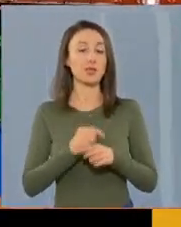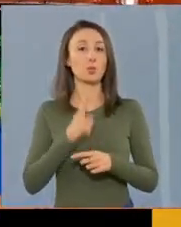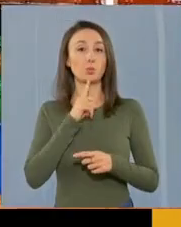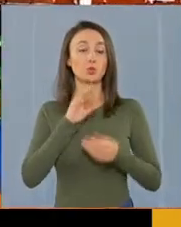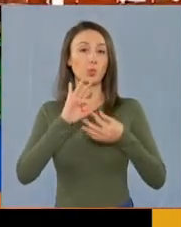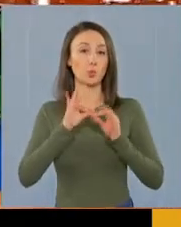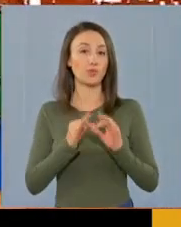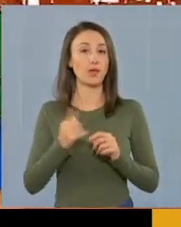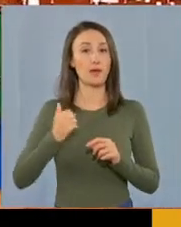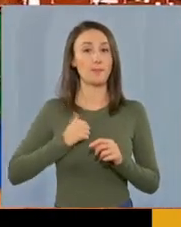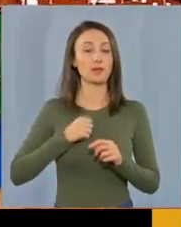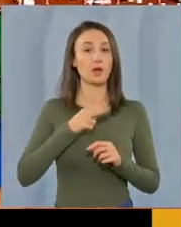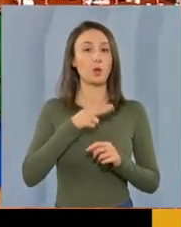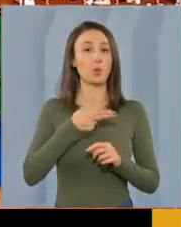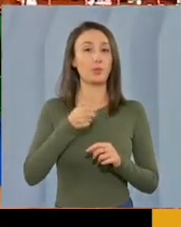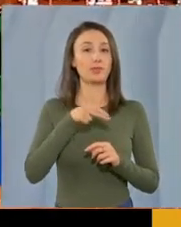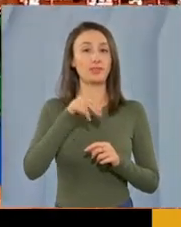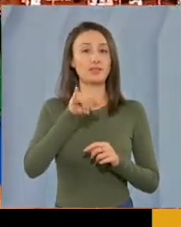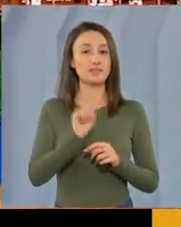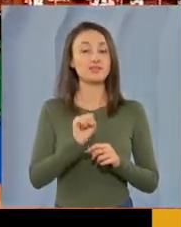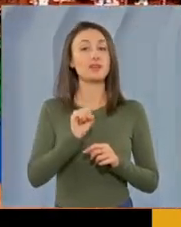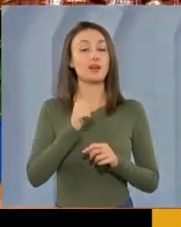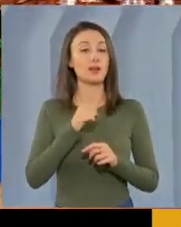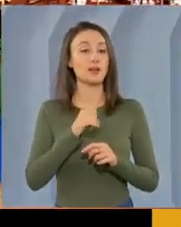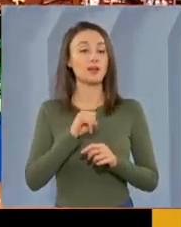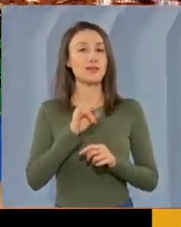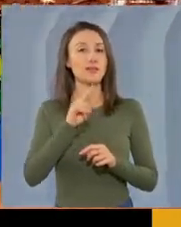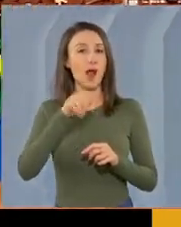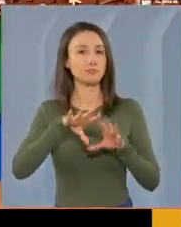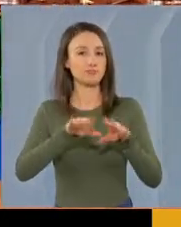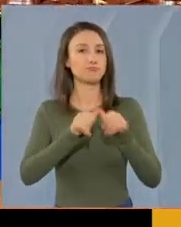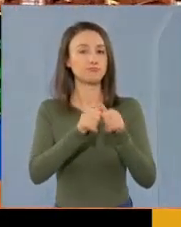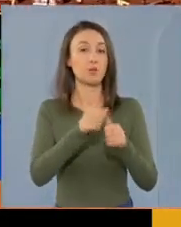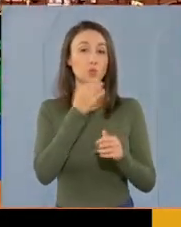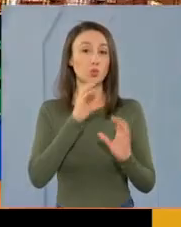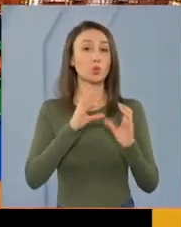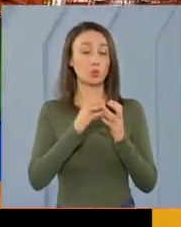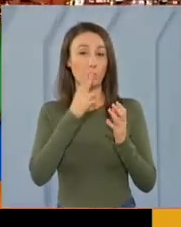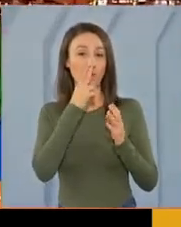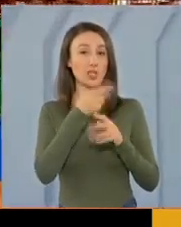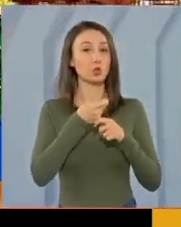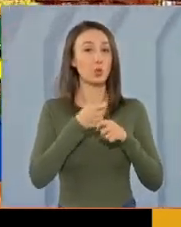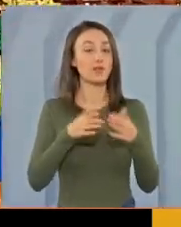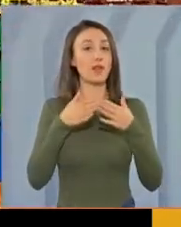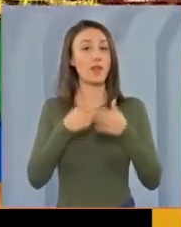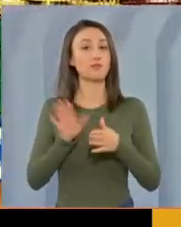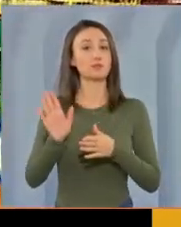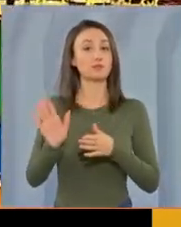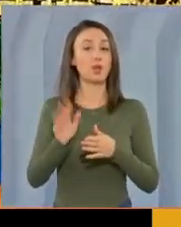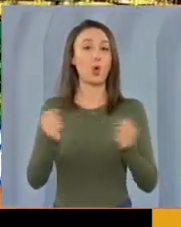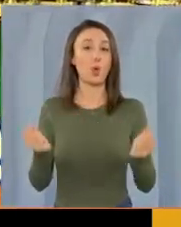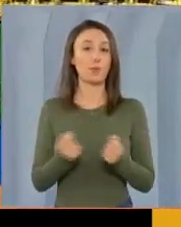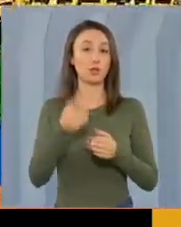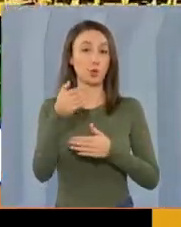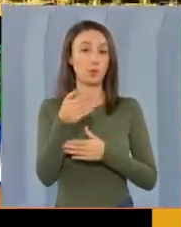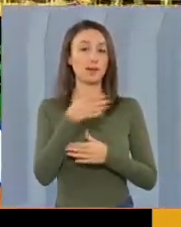purtător de cuvânt al armatei huis aliate cu iranul yahi sarea a declarat că grupul va viza toate navele deținute sau operate